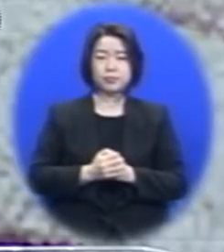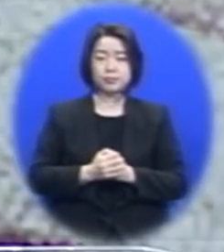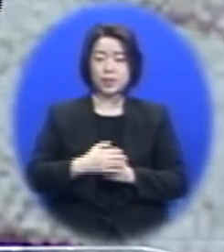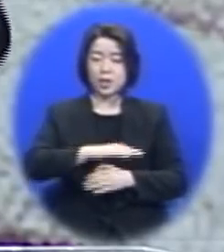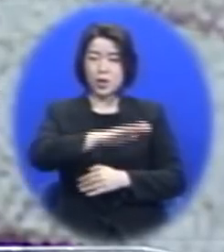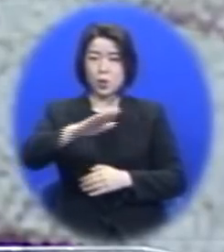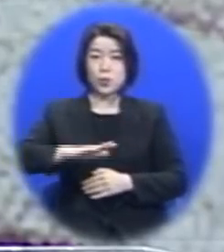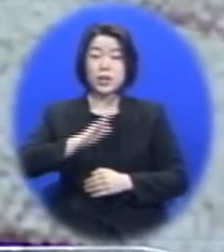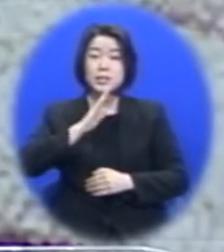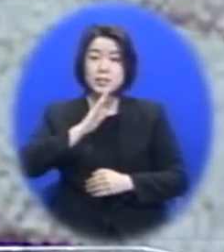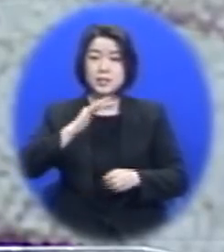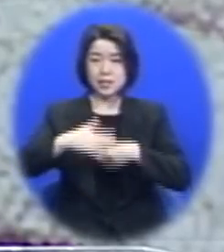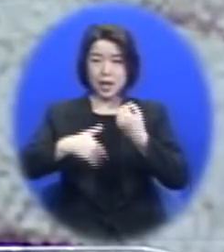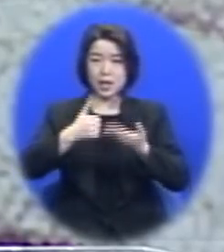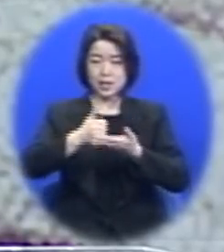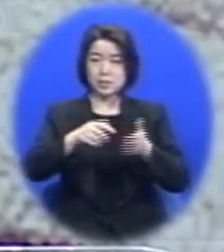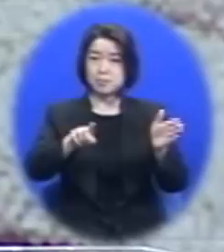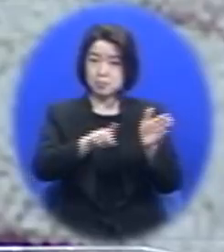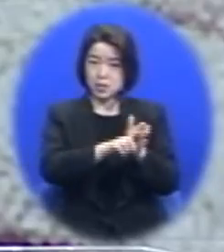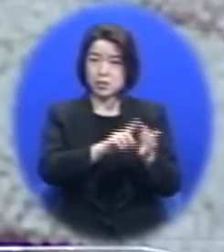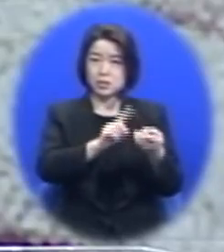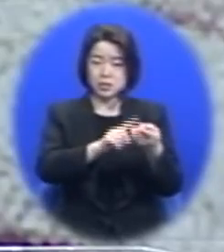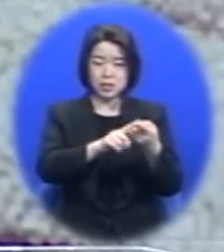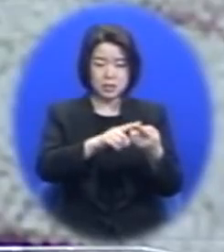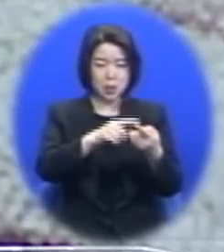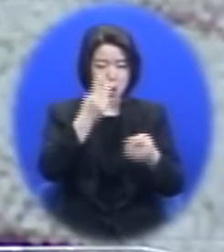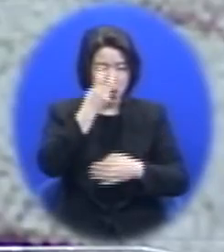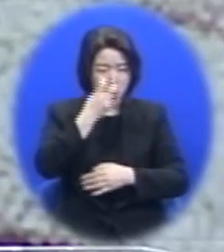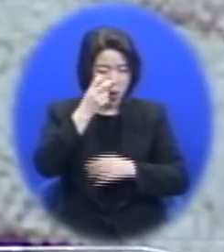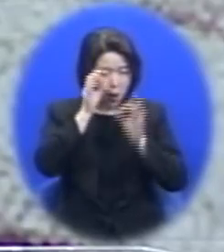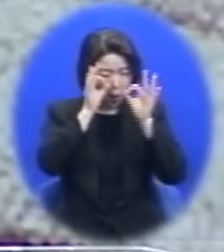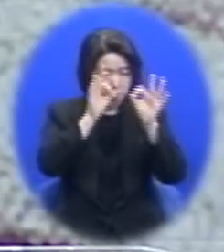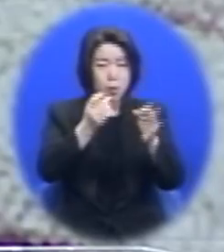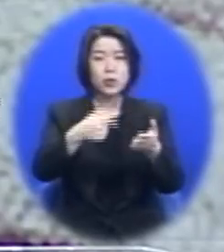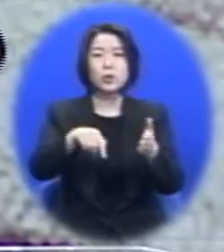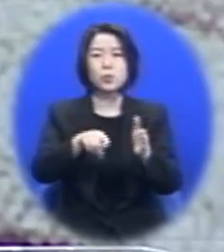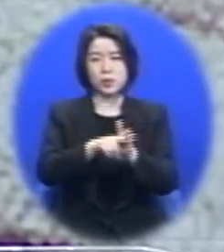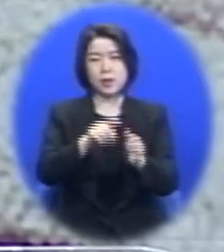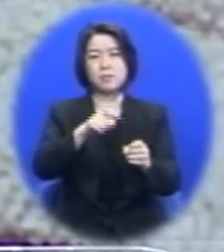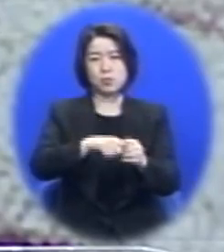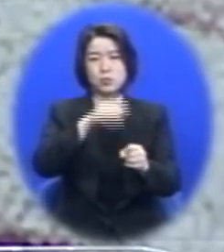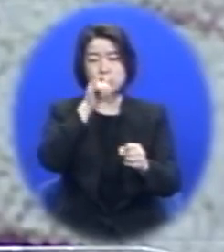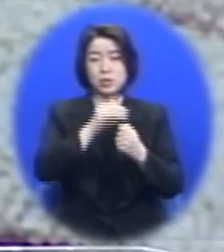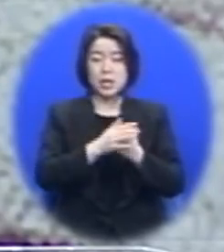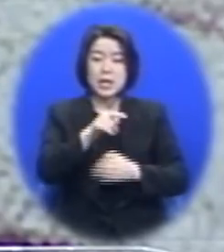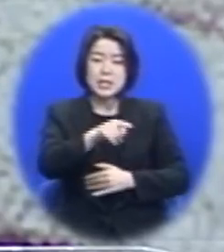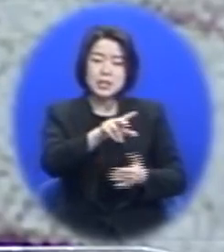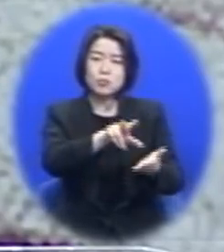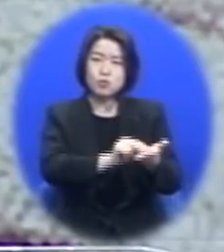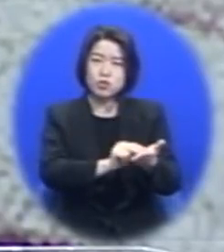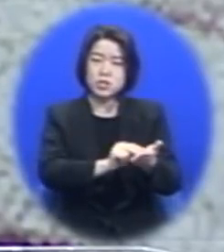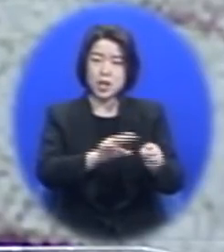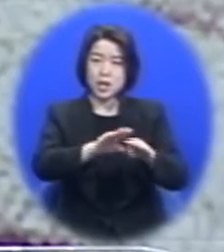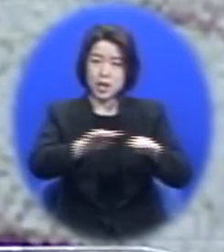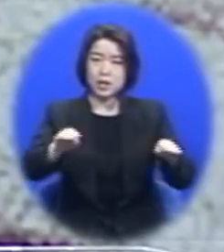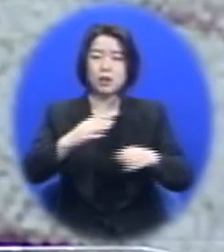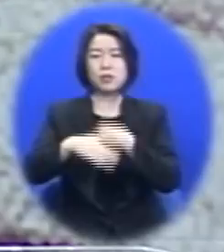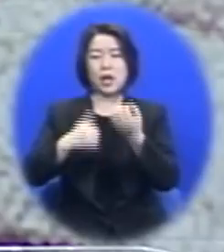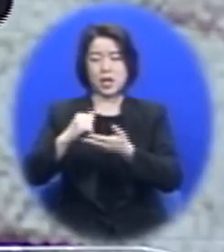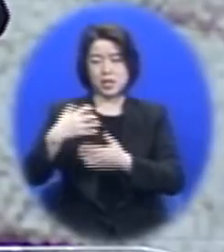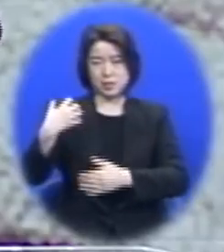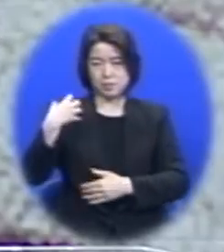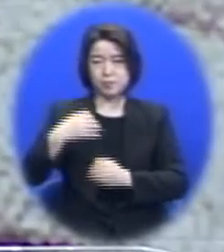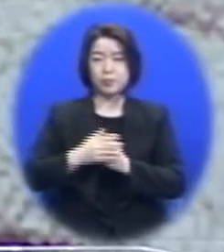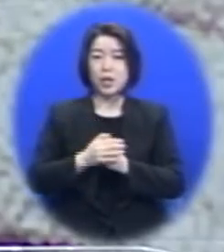우리가 진짜 하나님을 믿는 지를 보시 되는 거죠 진짜 이 문제 해결은 하나님이 하시는 것이며